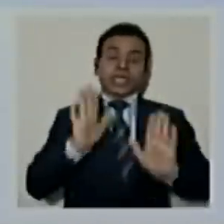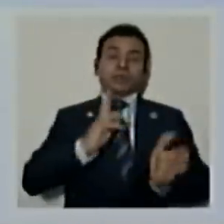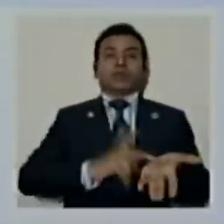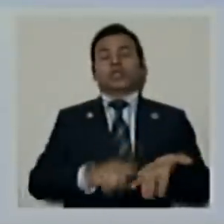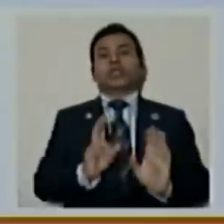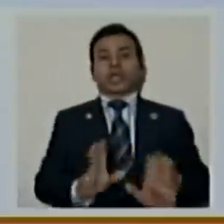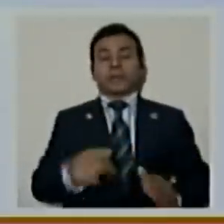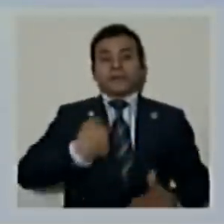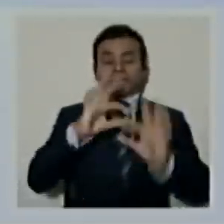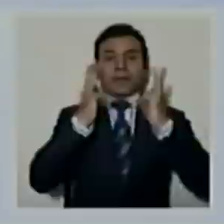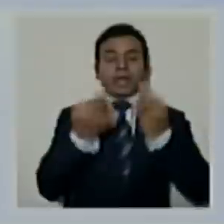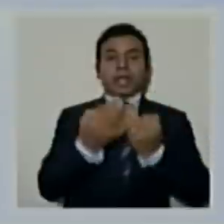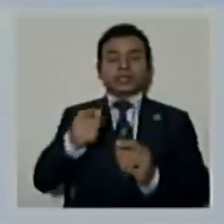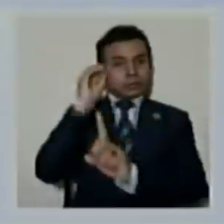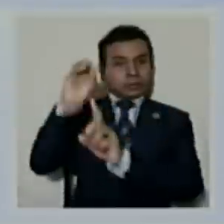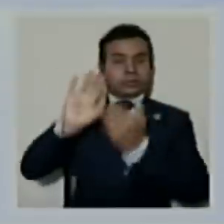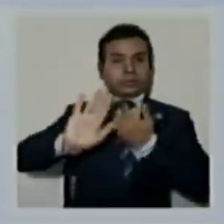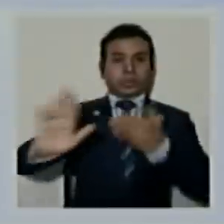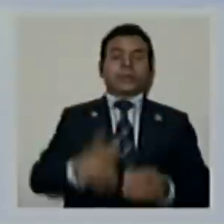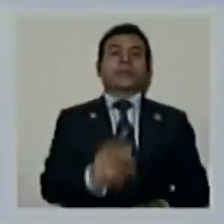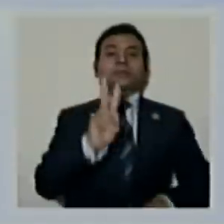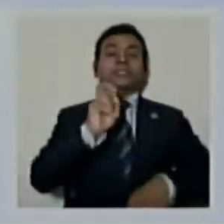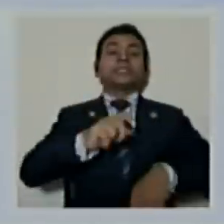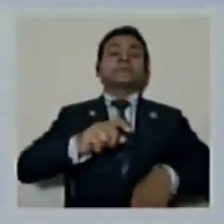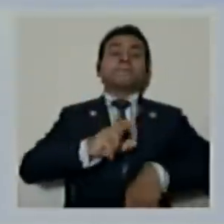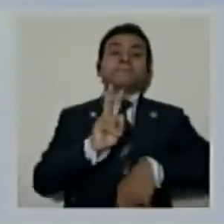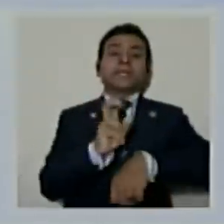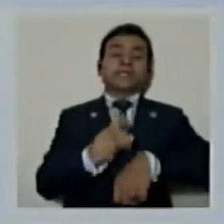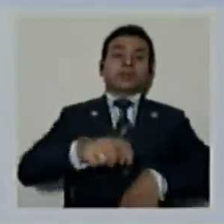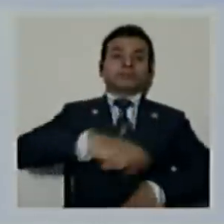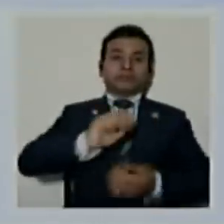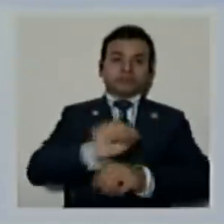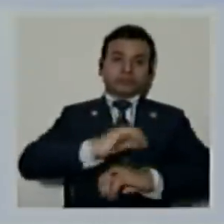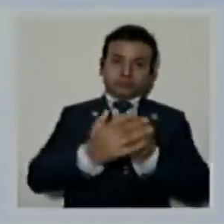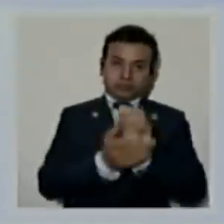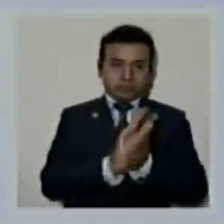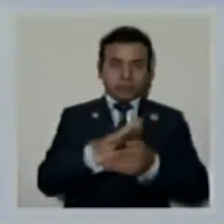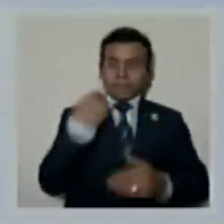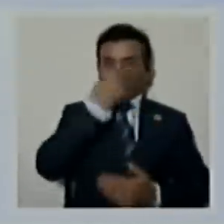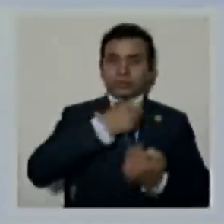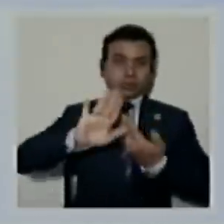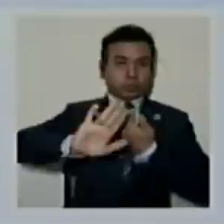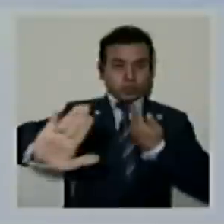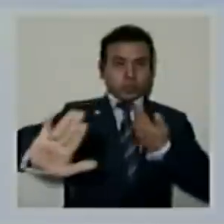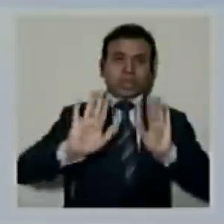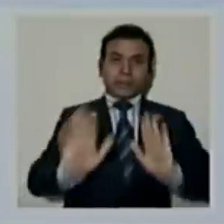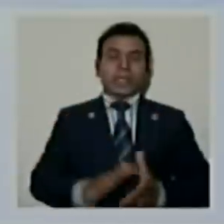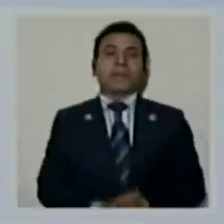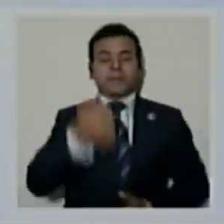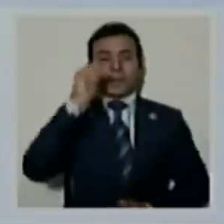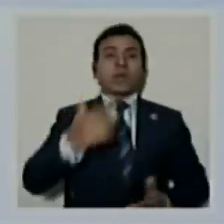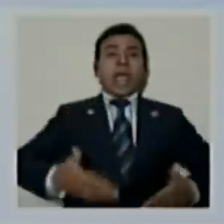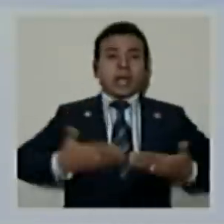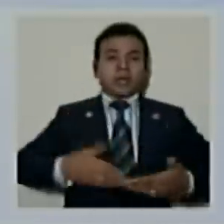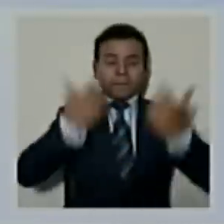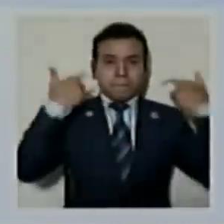আপনার হাতেই। আপনি যত বেশি সচেতন থাকবেন আপনি তত বেশি সুস্থ থাকবেন। আপনি নিয়মিতভাবে সাবান পানি দিয়ে 20 সেকেন্ড